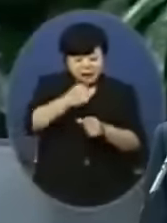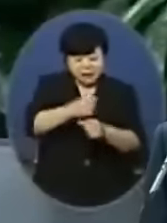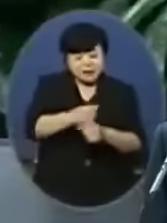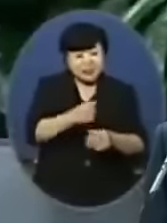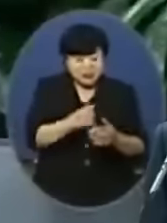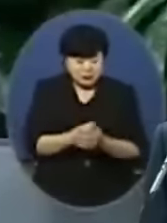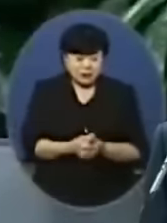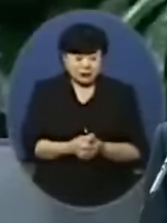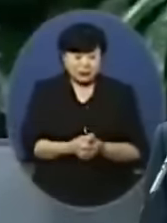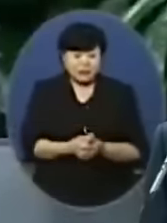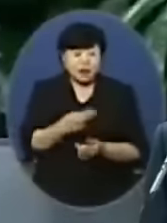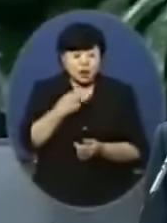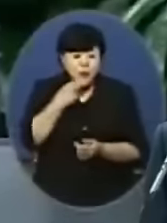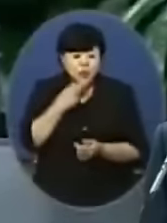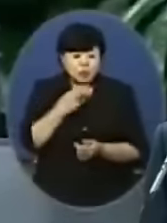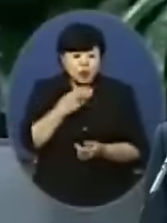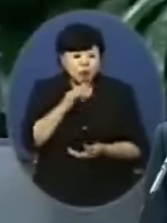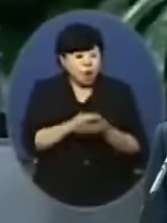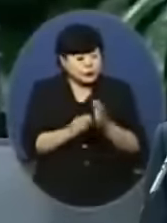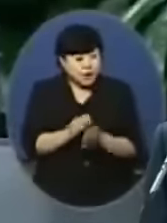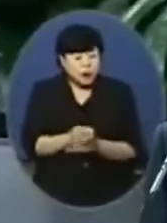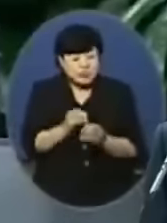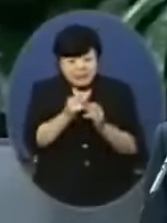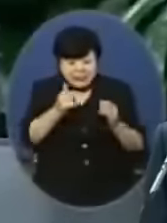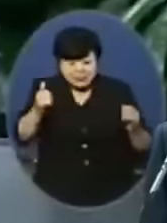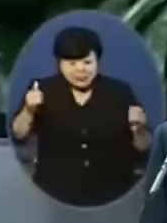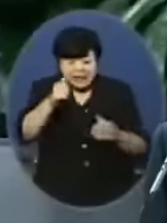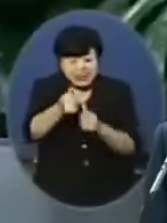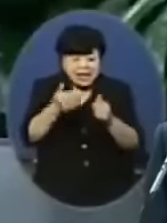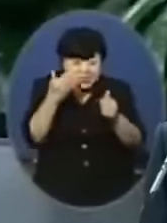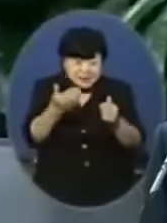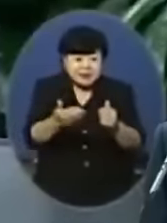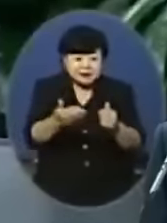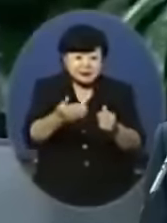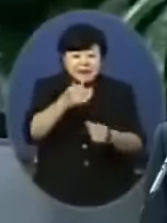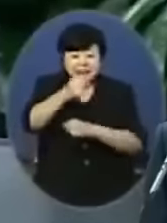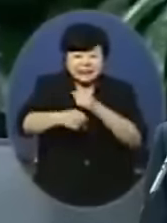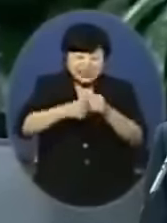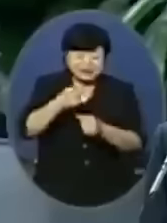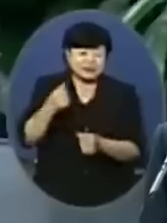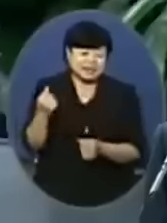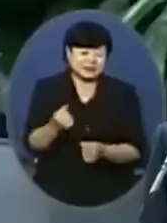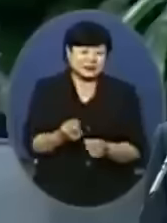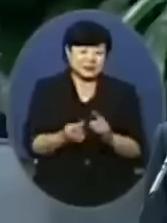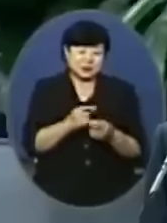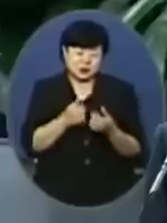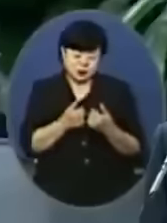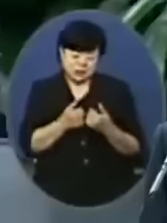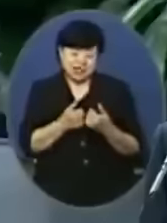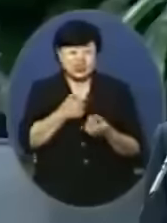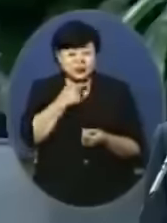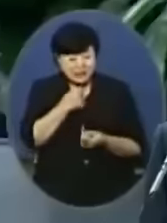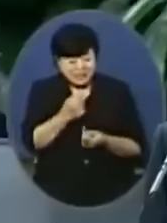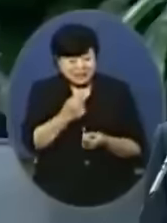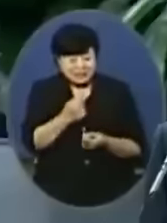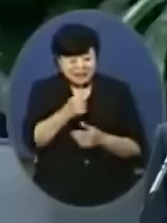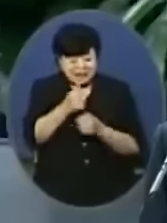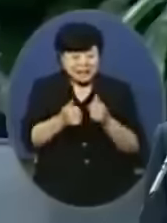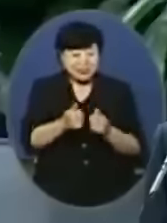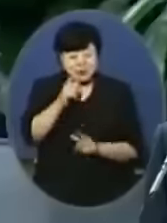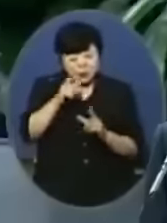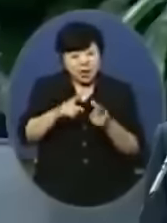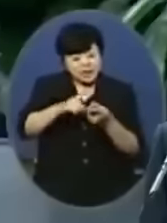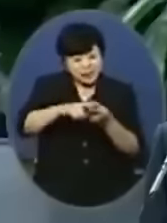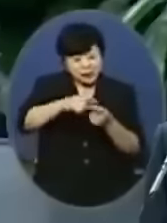때문에 없는 것이 없지만 사람은 하나님과 같이 자유를 가지고서 서로 대화하기 위해서 하나님의